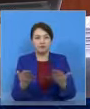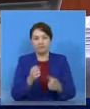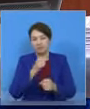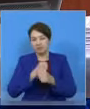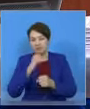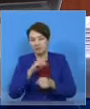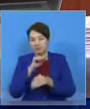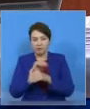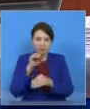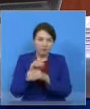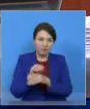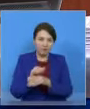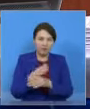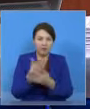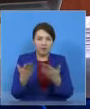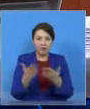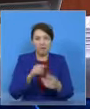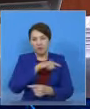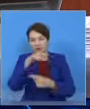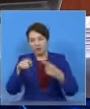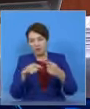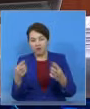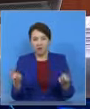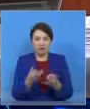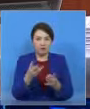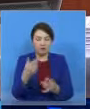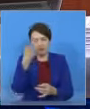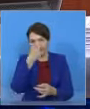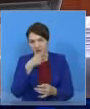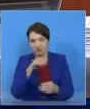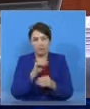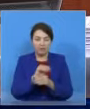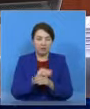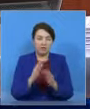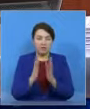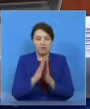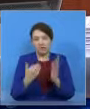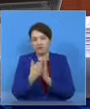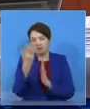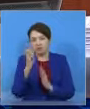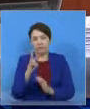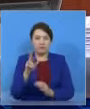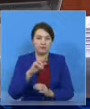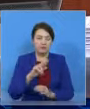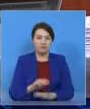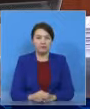требования закладываете, вы тогда к предпринимателям, ну тогда вы и к себе заложите, пожалуйста, высокие требования.